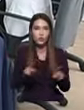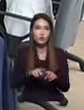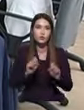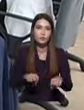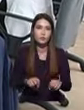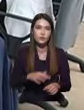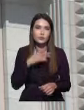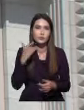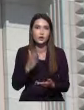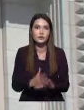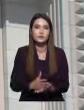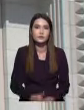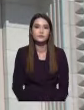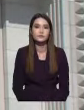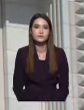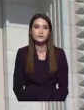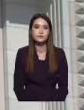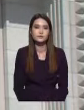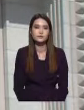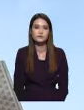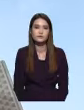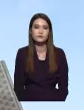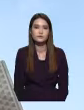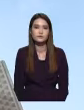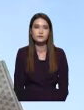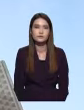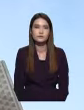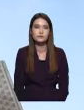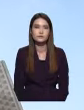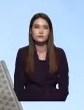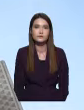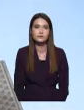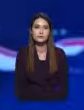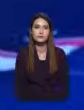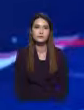емес. Ружан Задабек, Олег Федоров, Павлан Жанғозин, Астана Таймс.